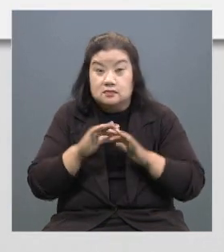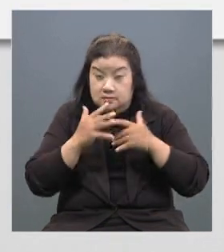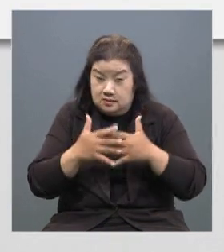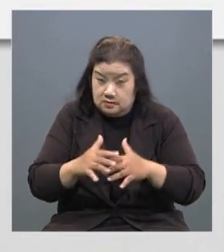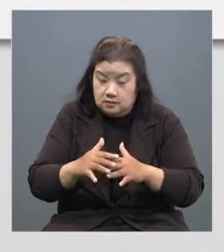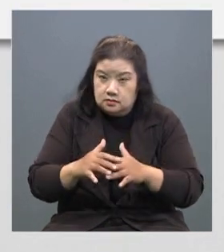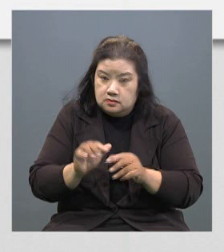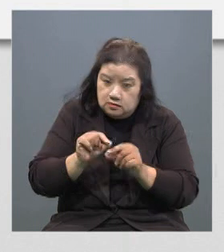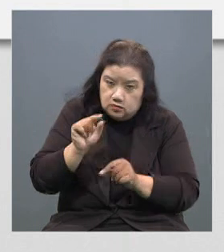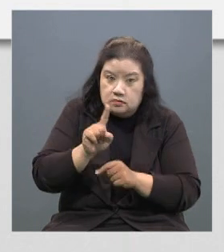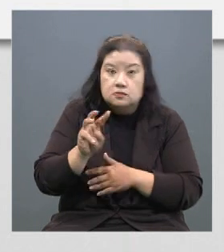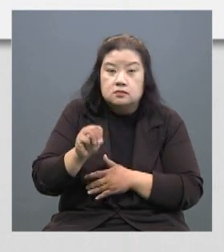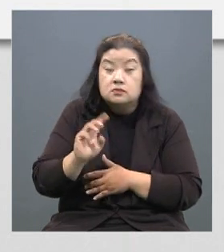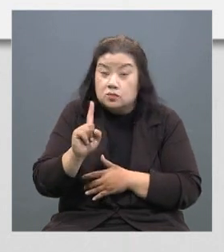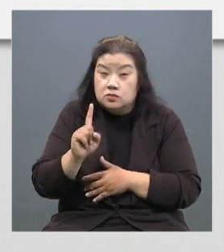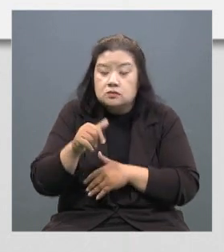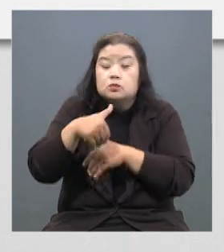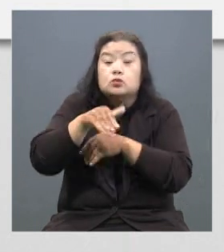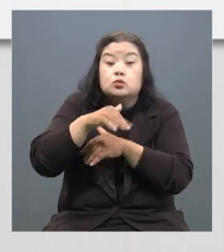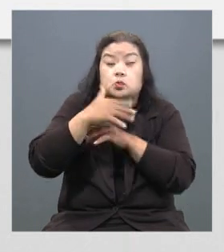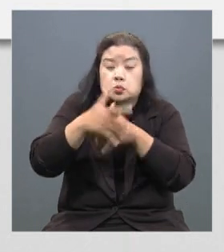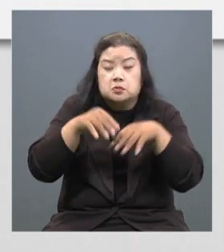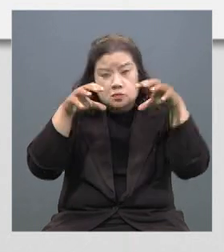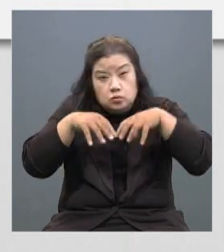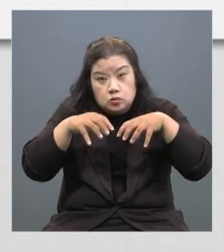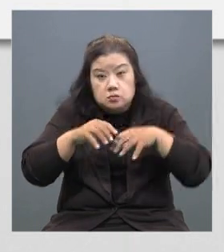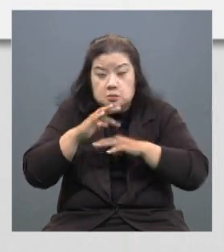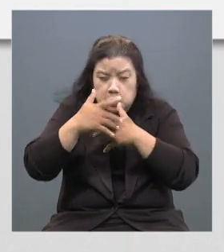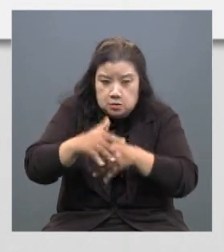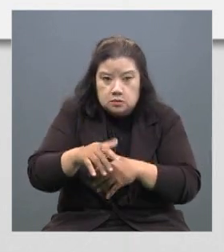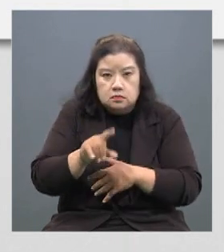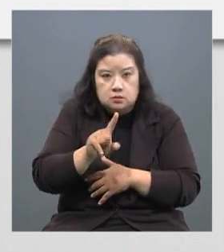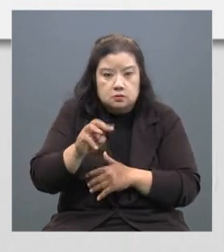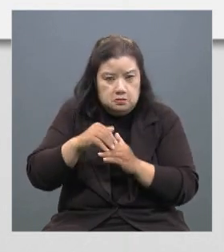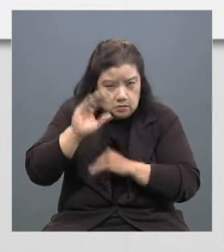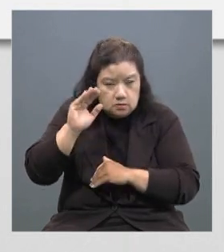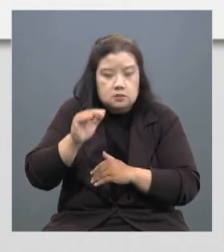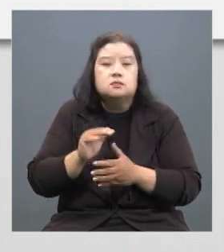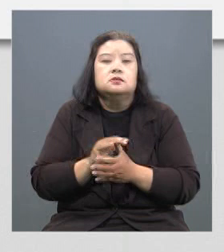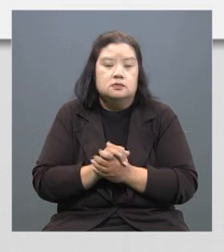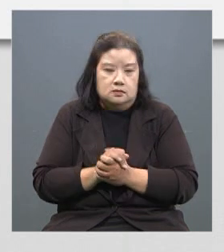ลื่นสูง1เมตรห่างฝั่งและจุดที่มีฝนคลื่นสูงมากกว่า1เมตร